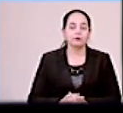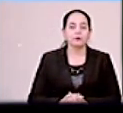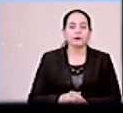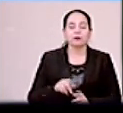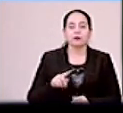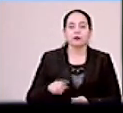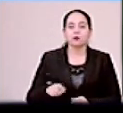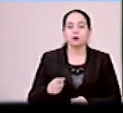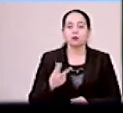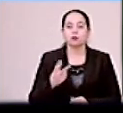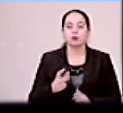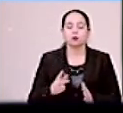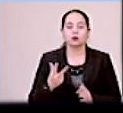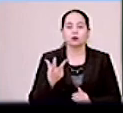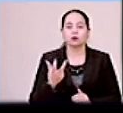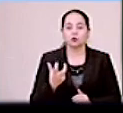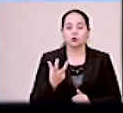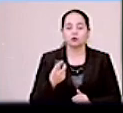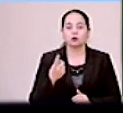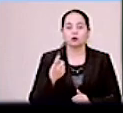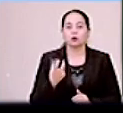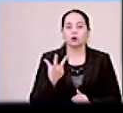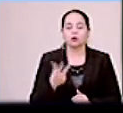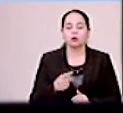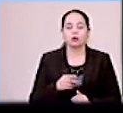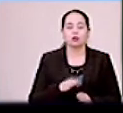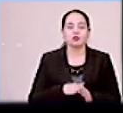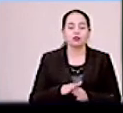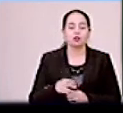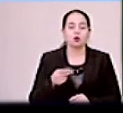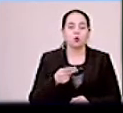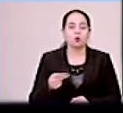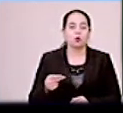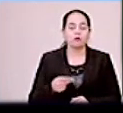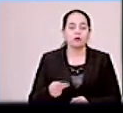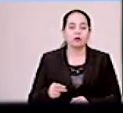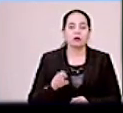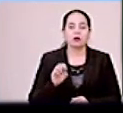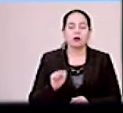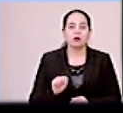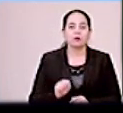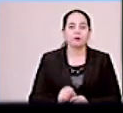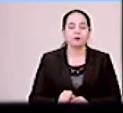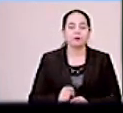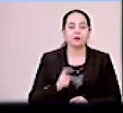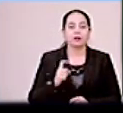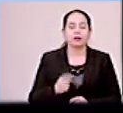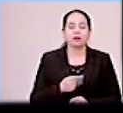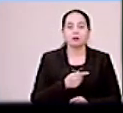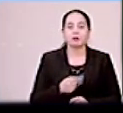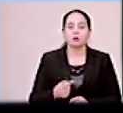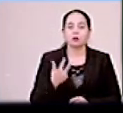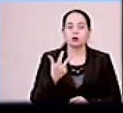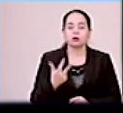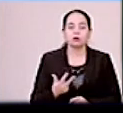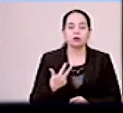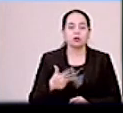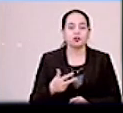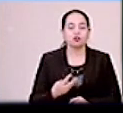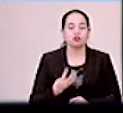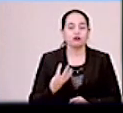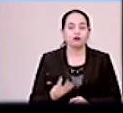Номер 103. Решить уравнение. Пункт А. Х минус 3